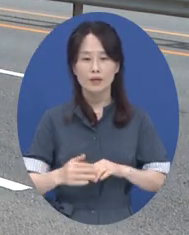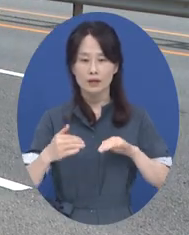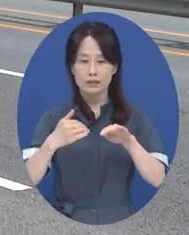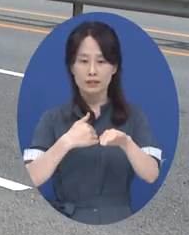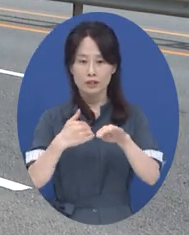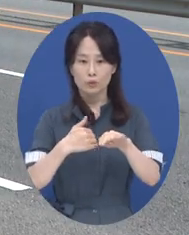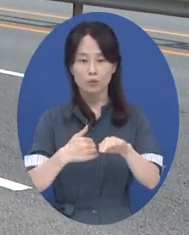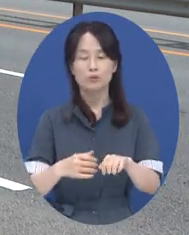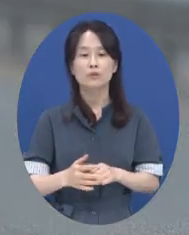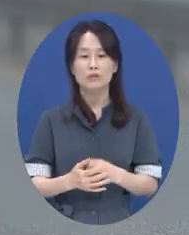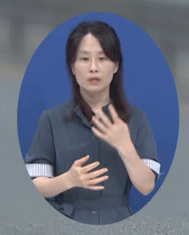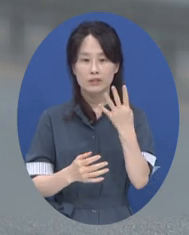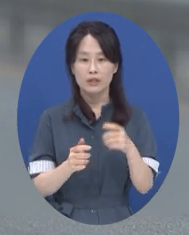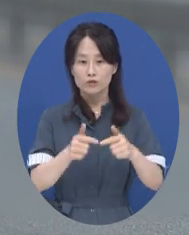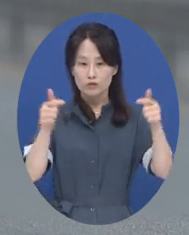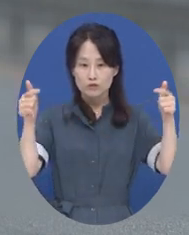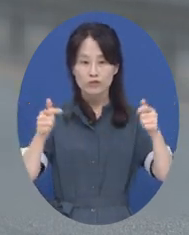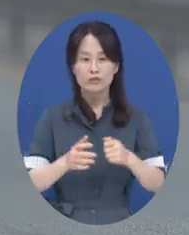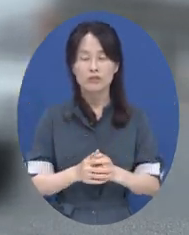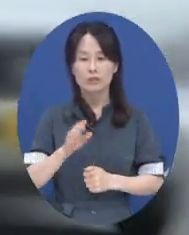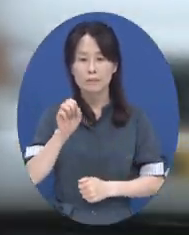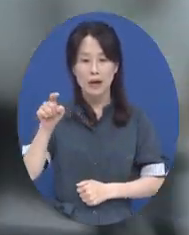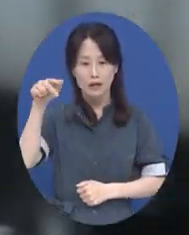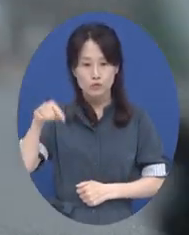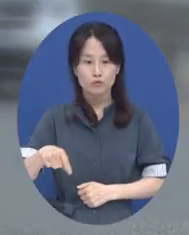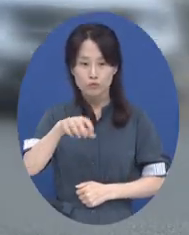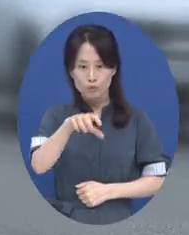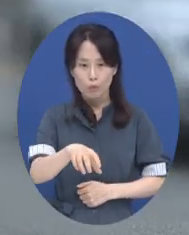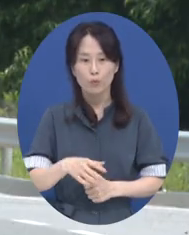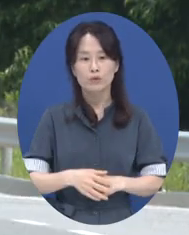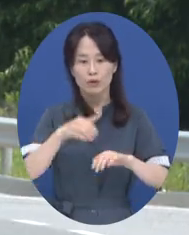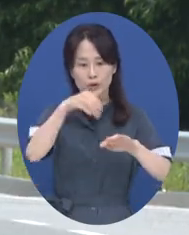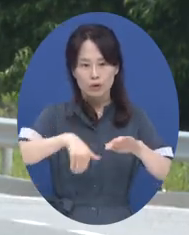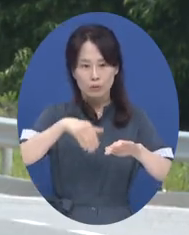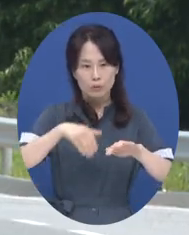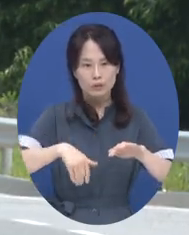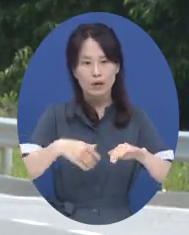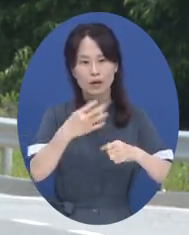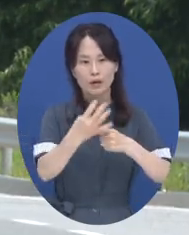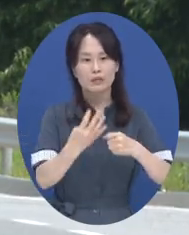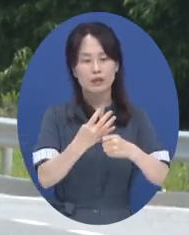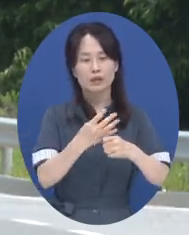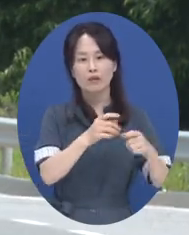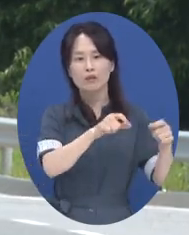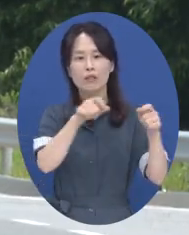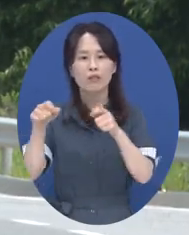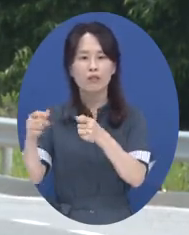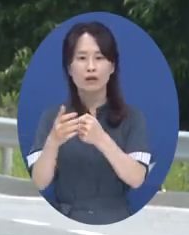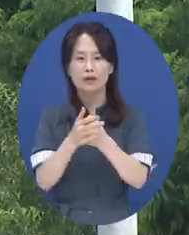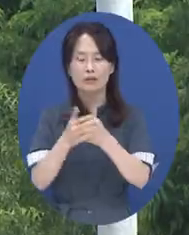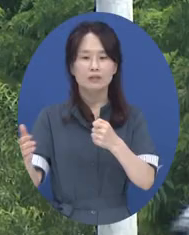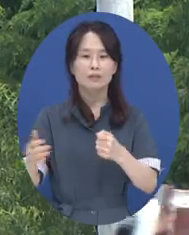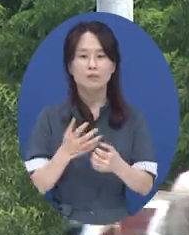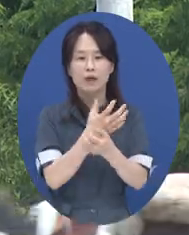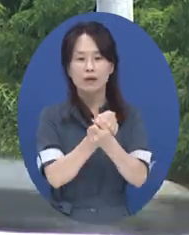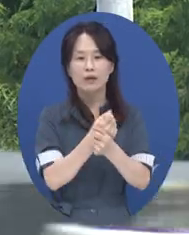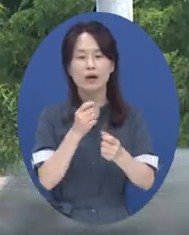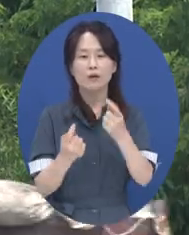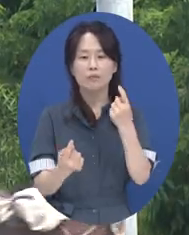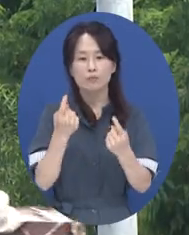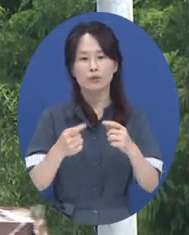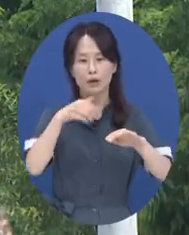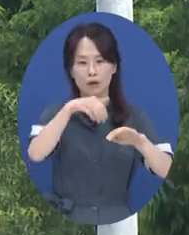2차로를 4차로로 확장한 파주시의 법원 상수관 도로. 공사기간이 계획보다 4년 넘게 연장되면서